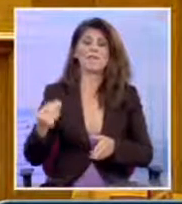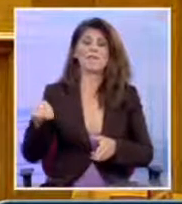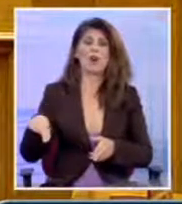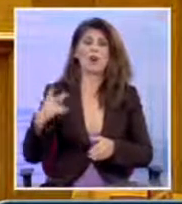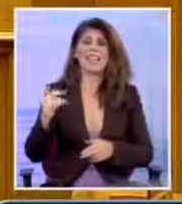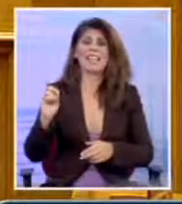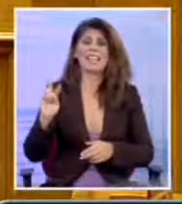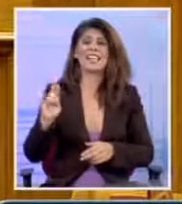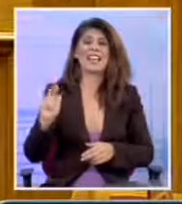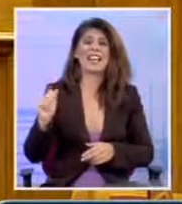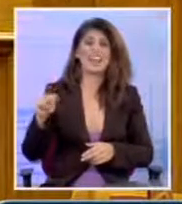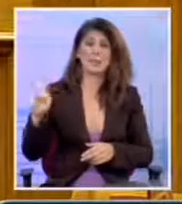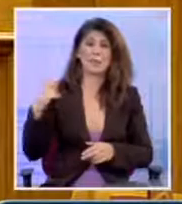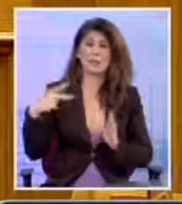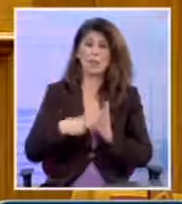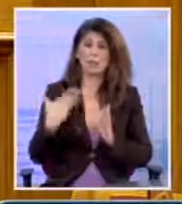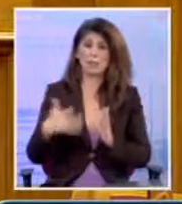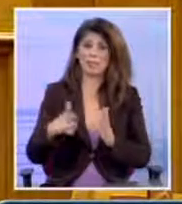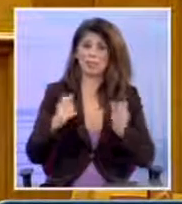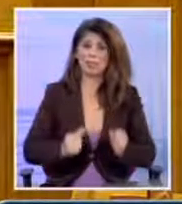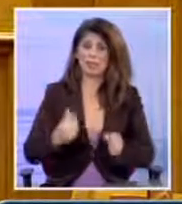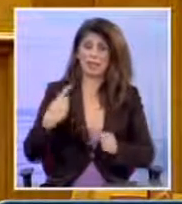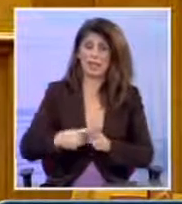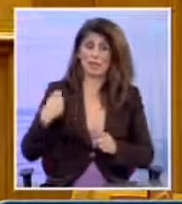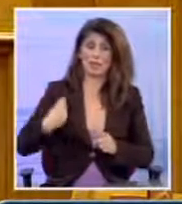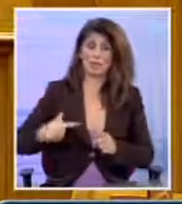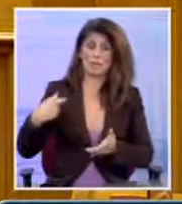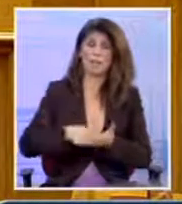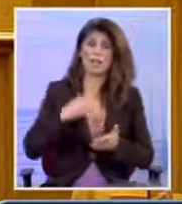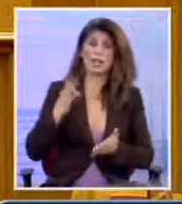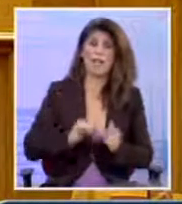2.500 θέσεις, για το οποίο το ελληνικό δημόσιο πληρώνει κάθε μήνα